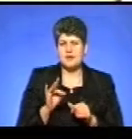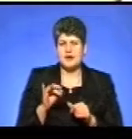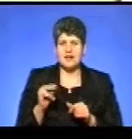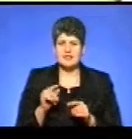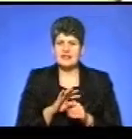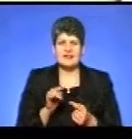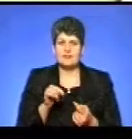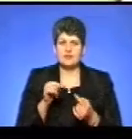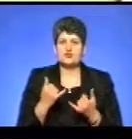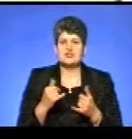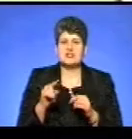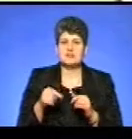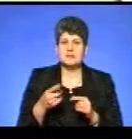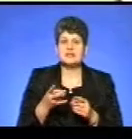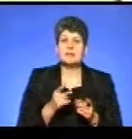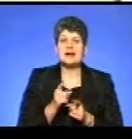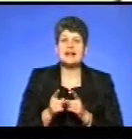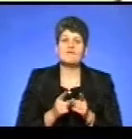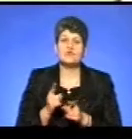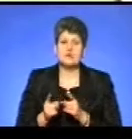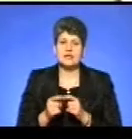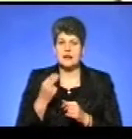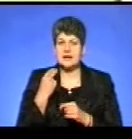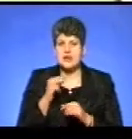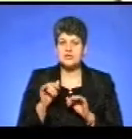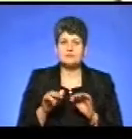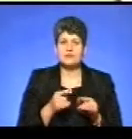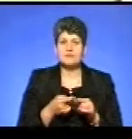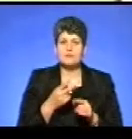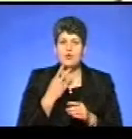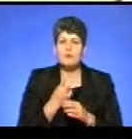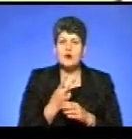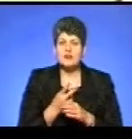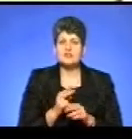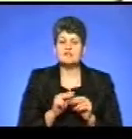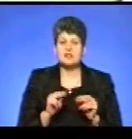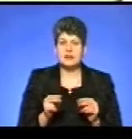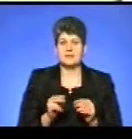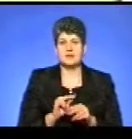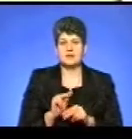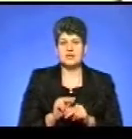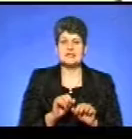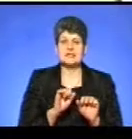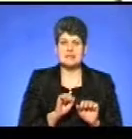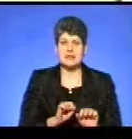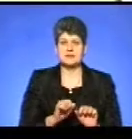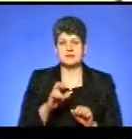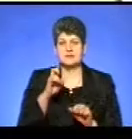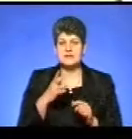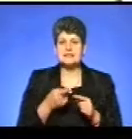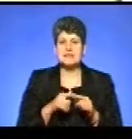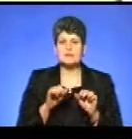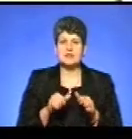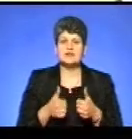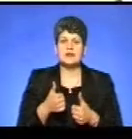відповідають сучасним вимогам, їм потрібно реформувати. А найкращий спосіб реформувати і побачити вчителям, які викладають предмет «Захист вітчизни» – це можливість на